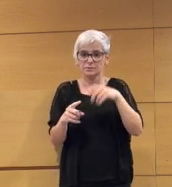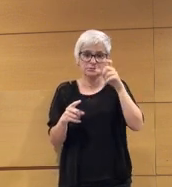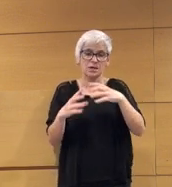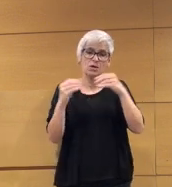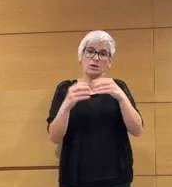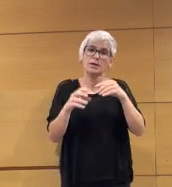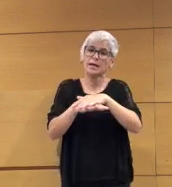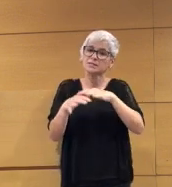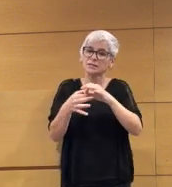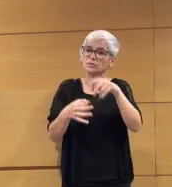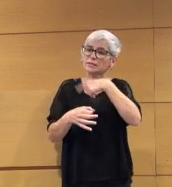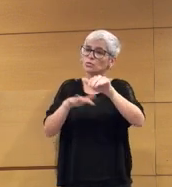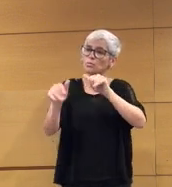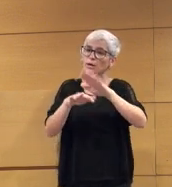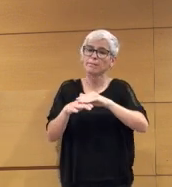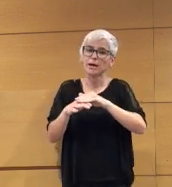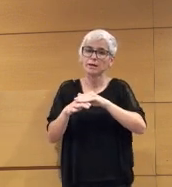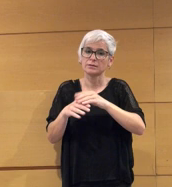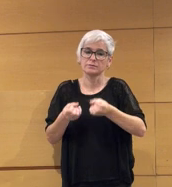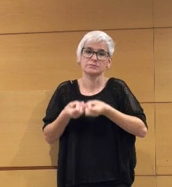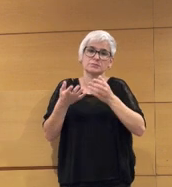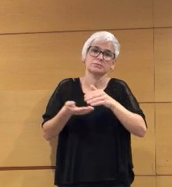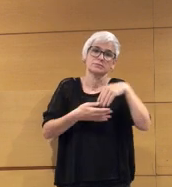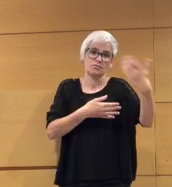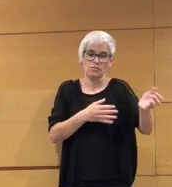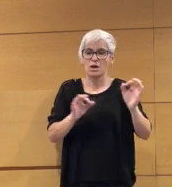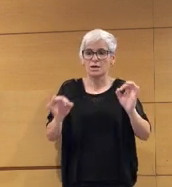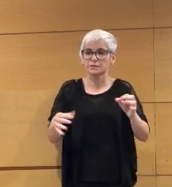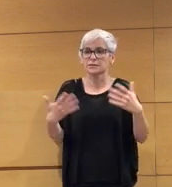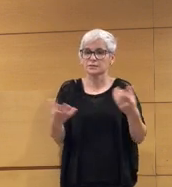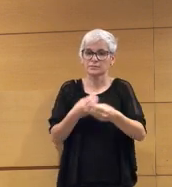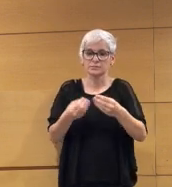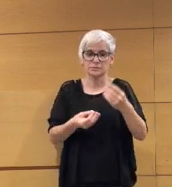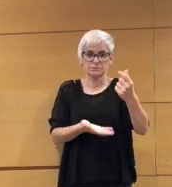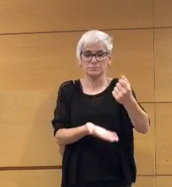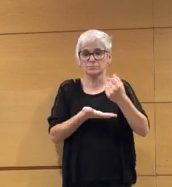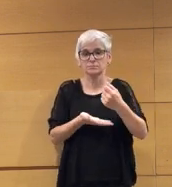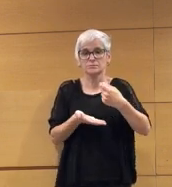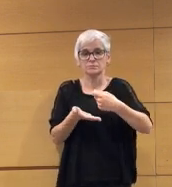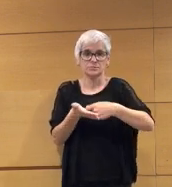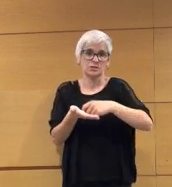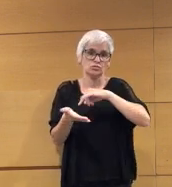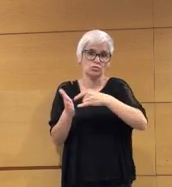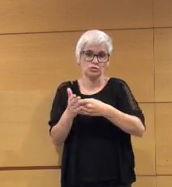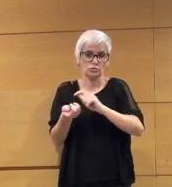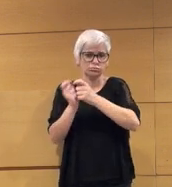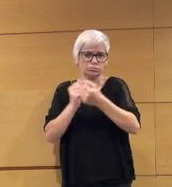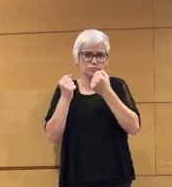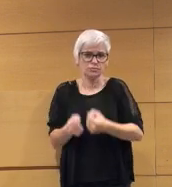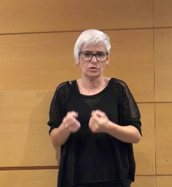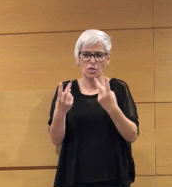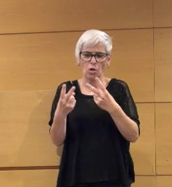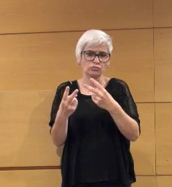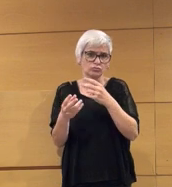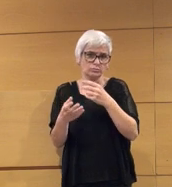xarxa, vam fer una convocatòria per traslladar-la als grups. Llavors, es van finançar dues solucions de característiques molt